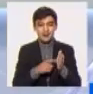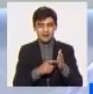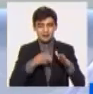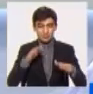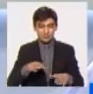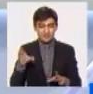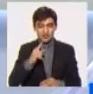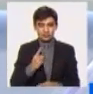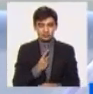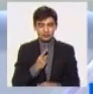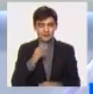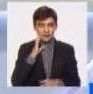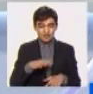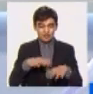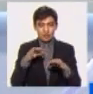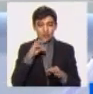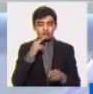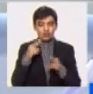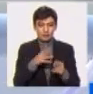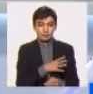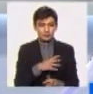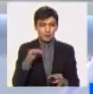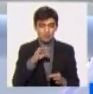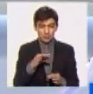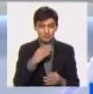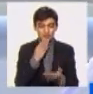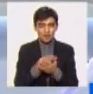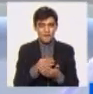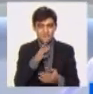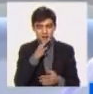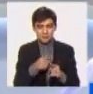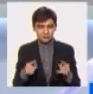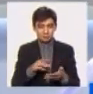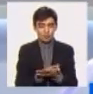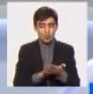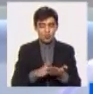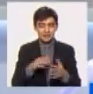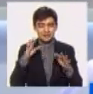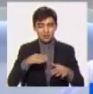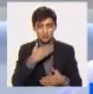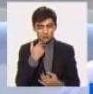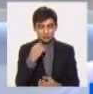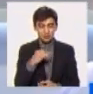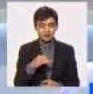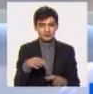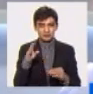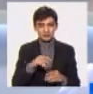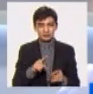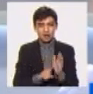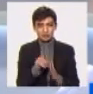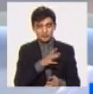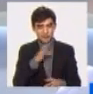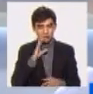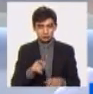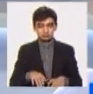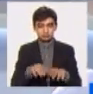Карагандинцы в ожидании паводка и жалуются на несвоевременную уборку снега. В городе уже появились предвестники